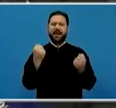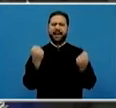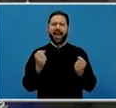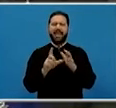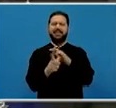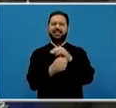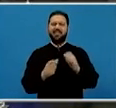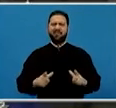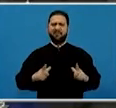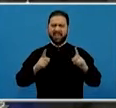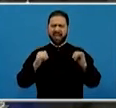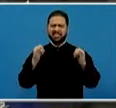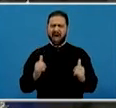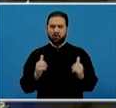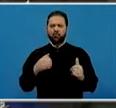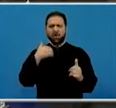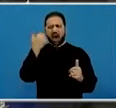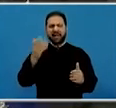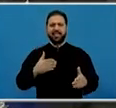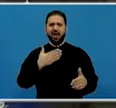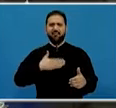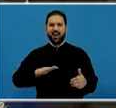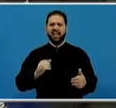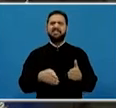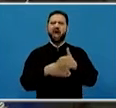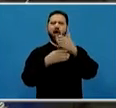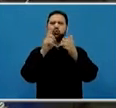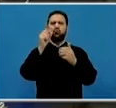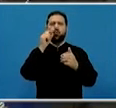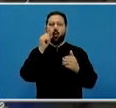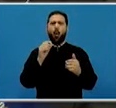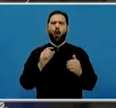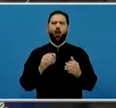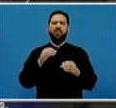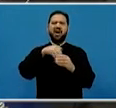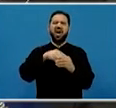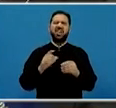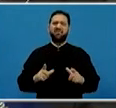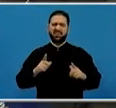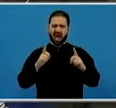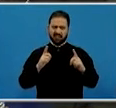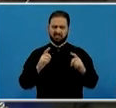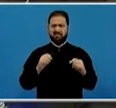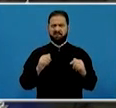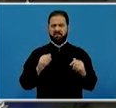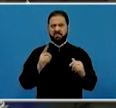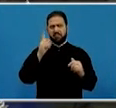când vrei să ajuți un grup mai mare de persoane. Bineînțeles că, dintr-o anumită accepțiune, putem să ne gândim